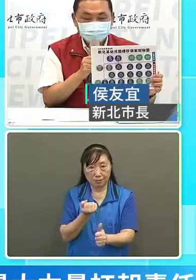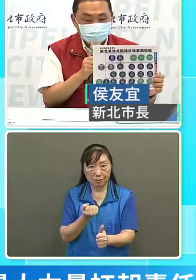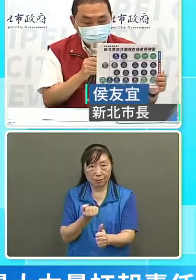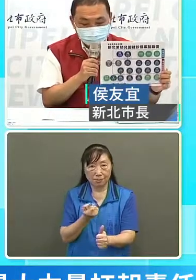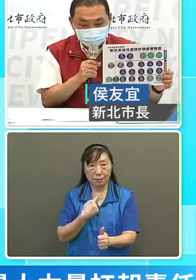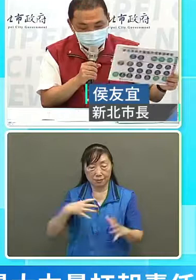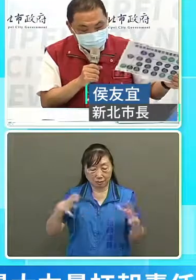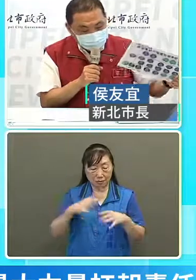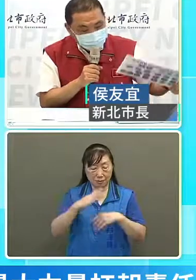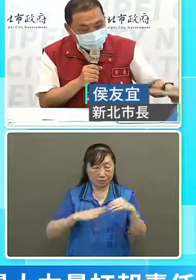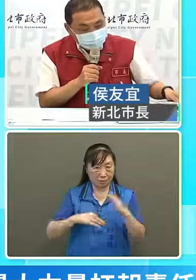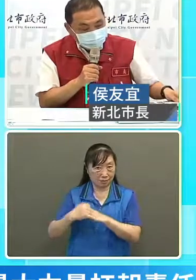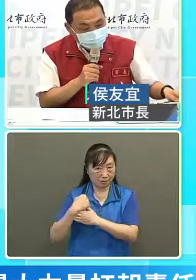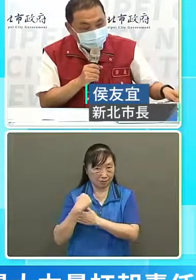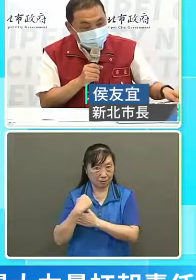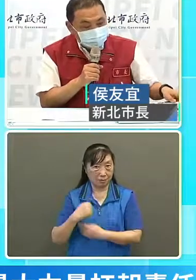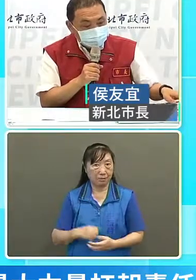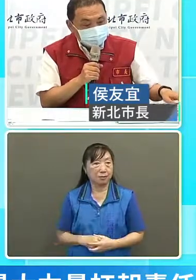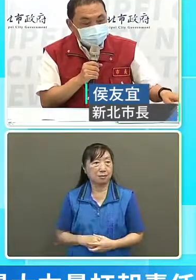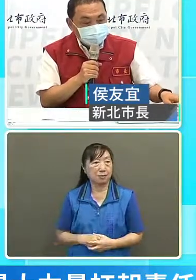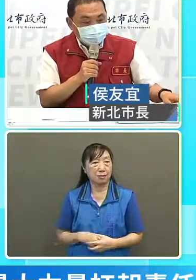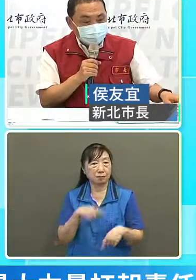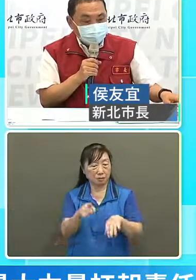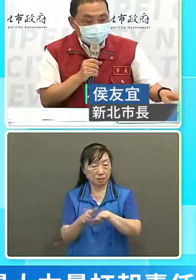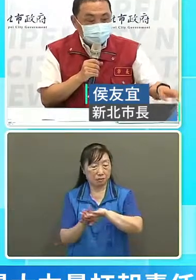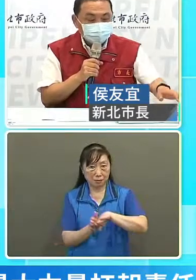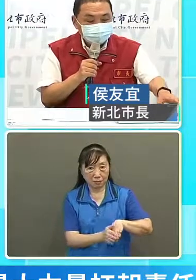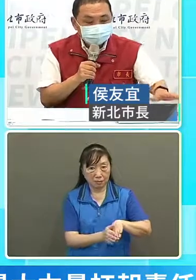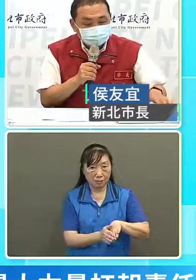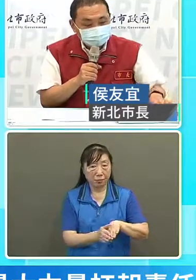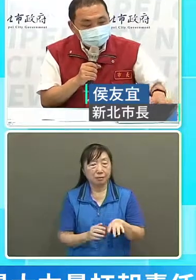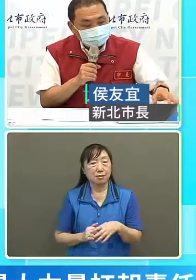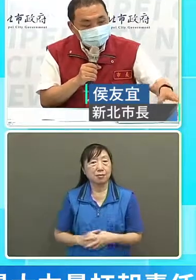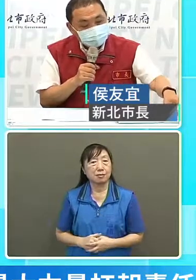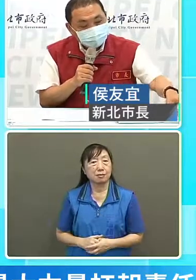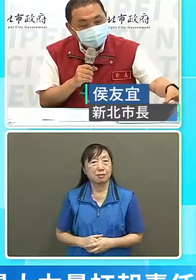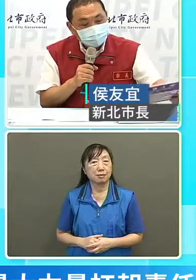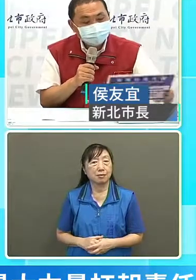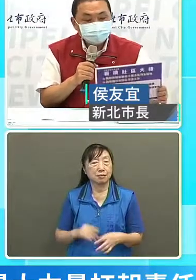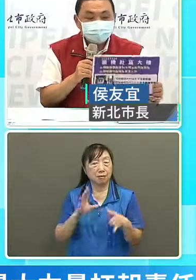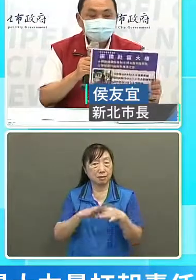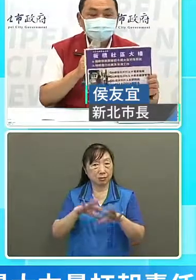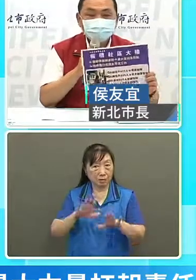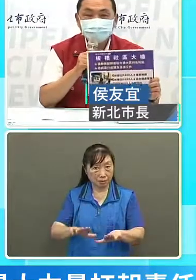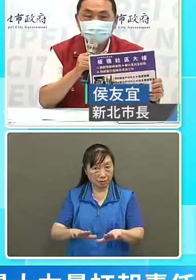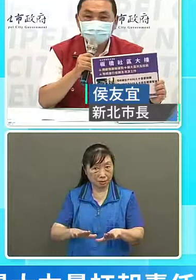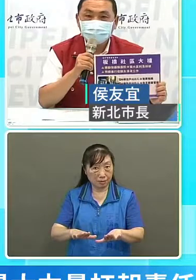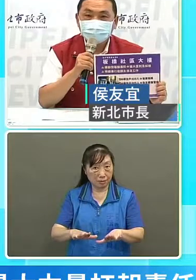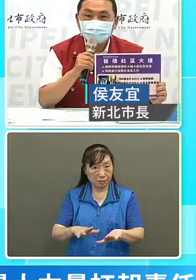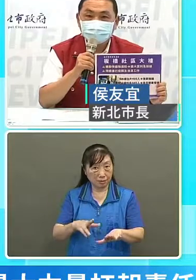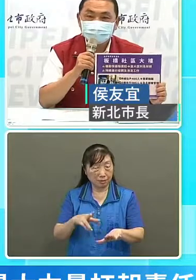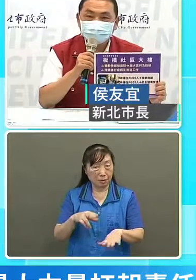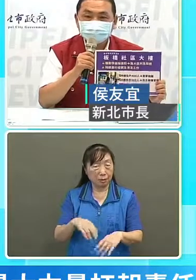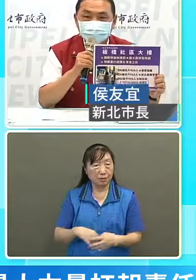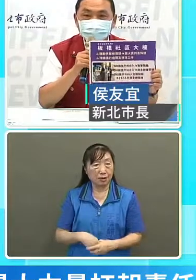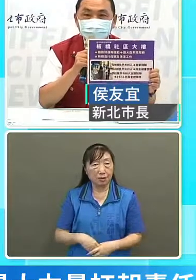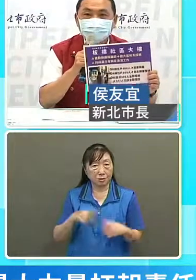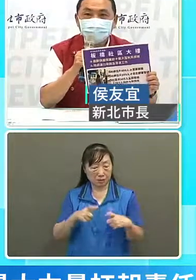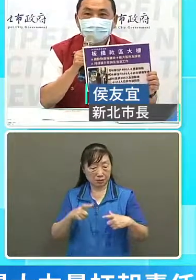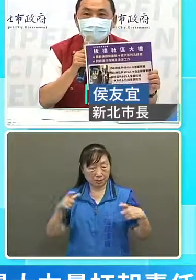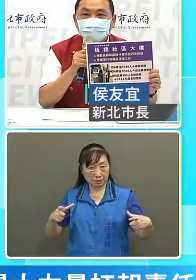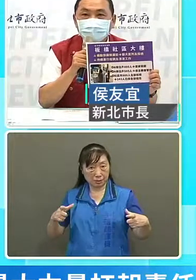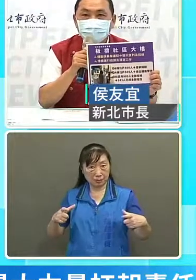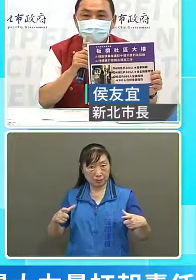们一起加油。除了这个部分以外，因为今天特别扩大了整